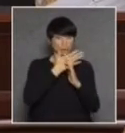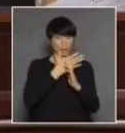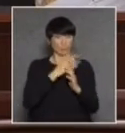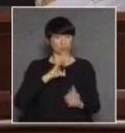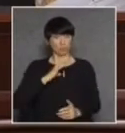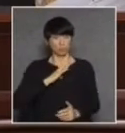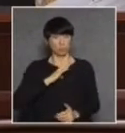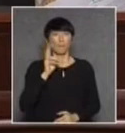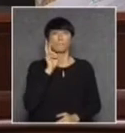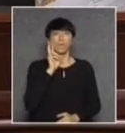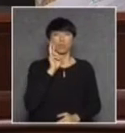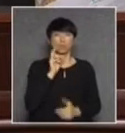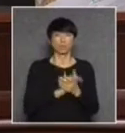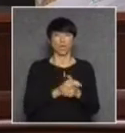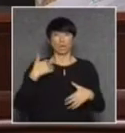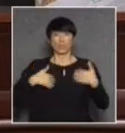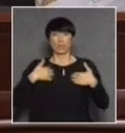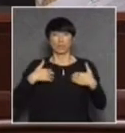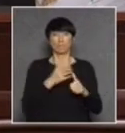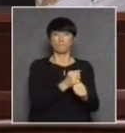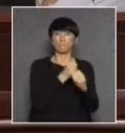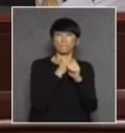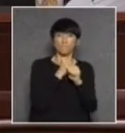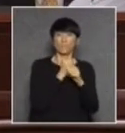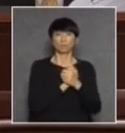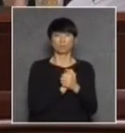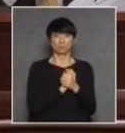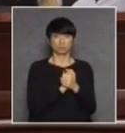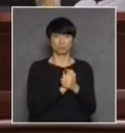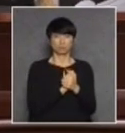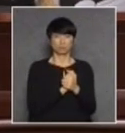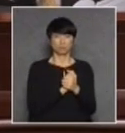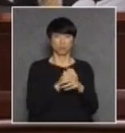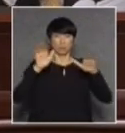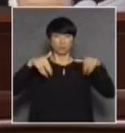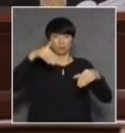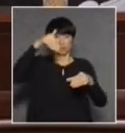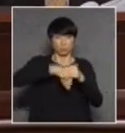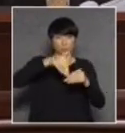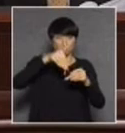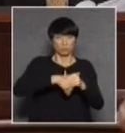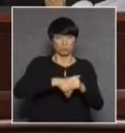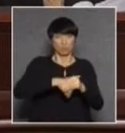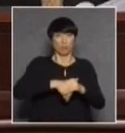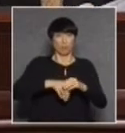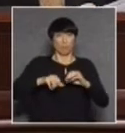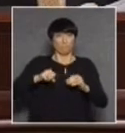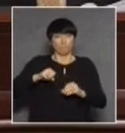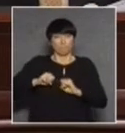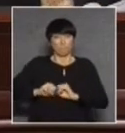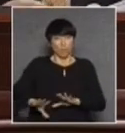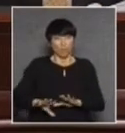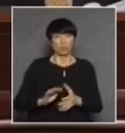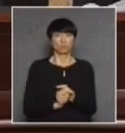如緊急救援、避免標書逾期失效等，否則開